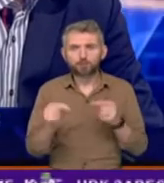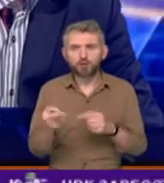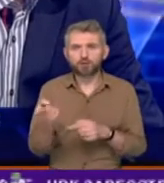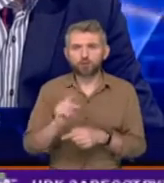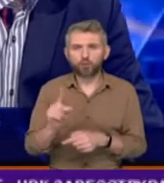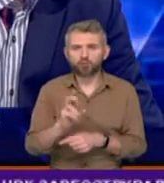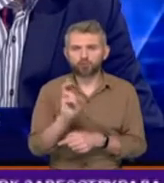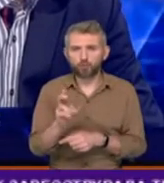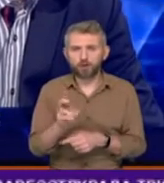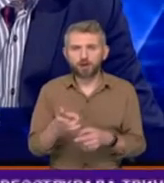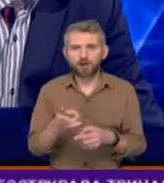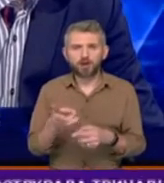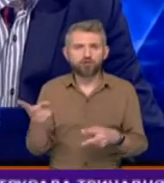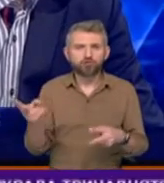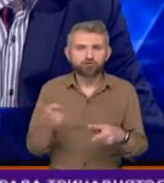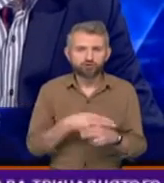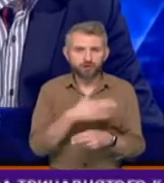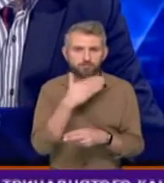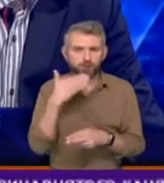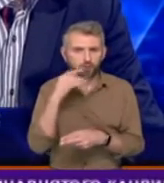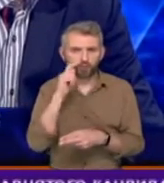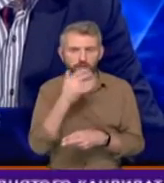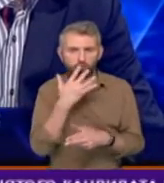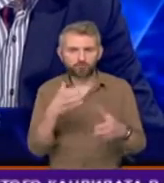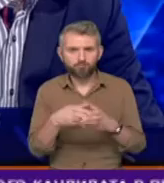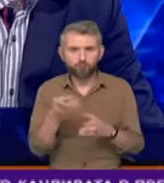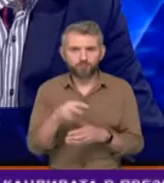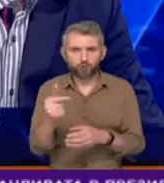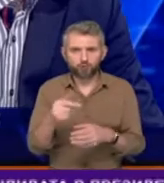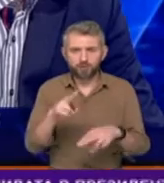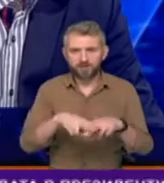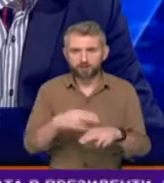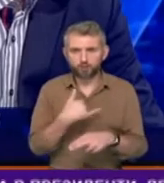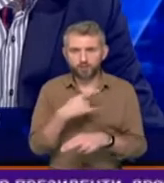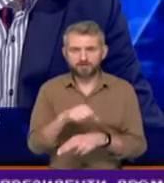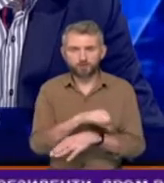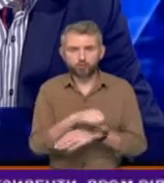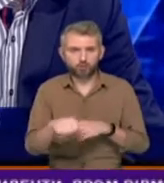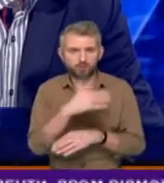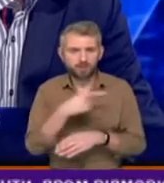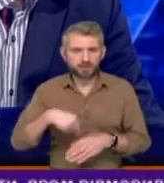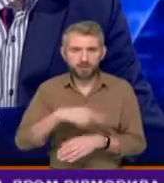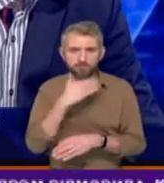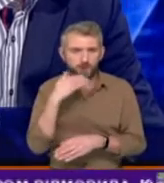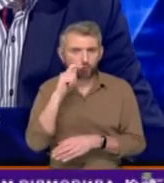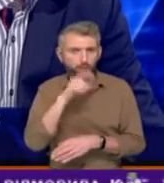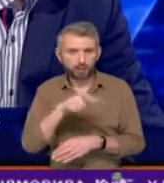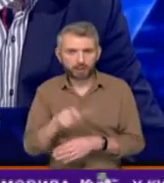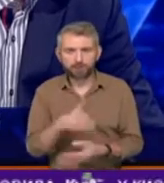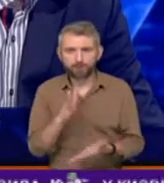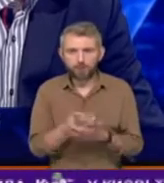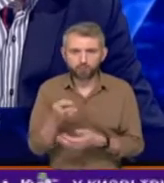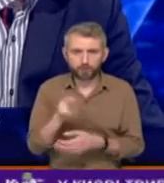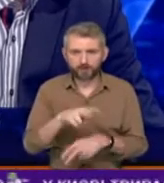щоб лишити велику частку української діаспори подвійного громадянства. У нас за кордоном багато українців мають